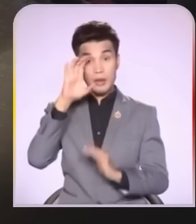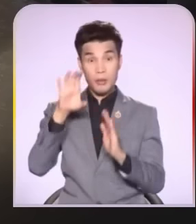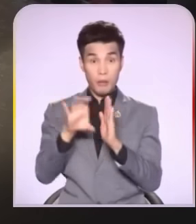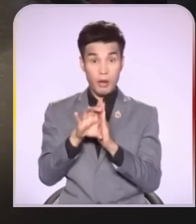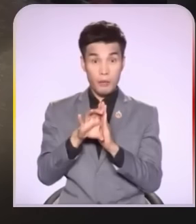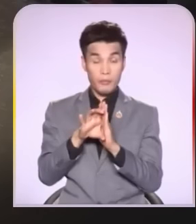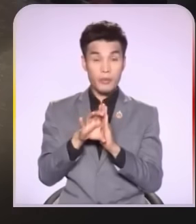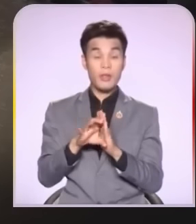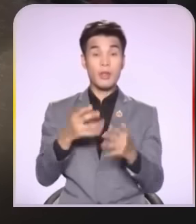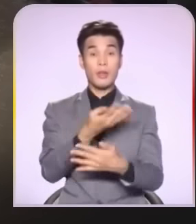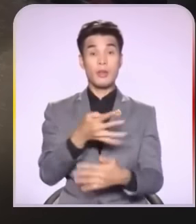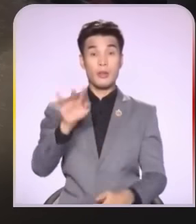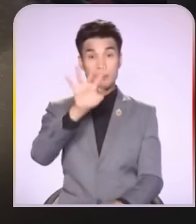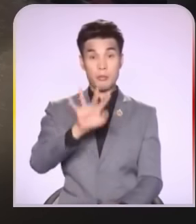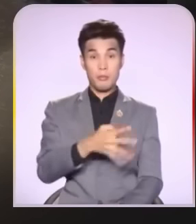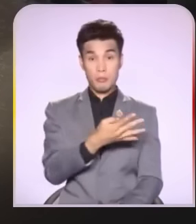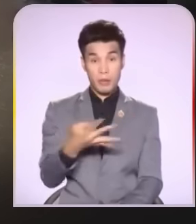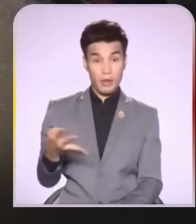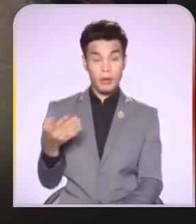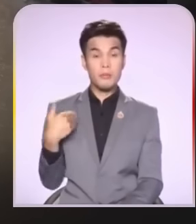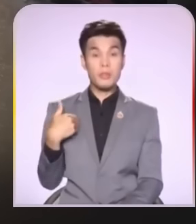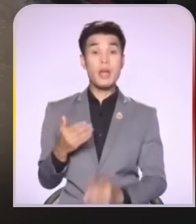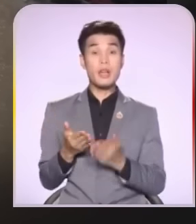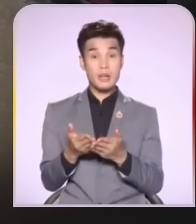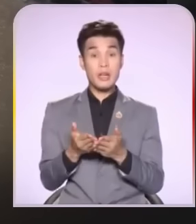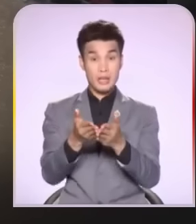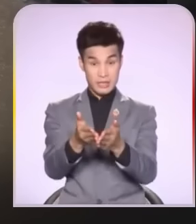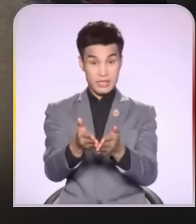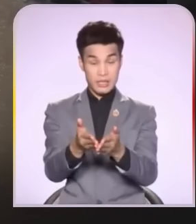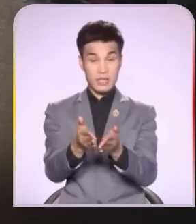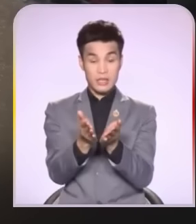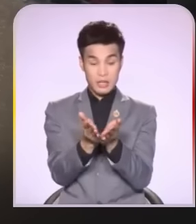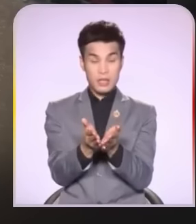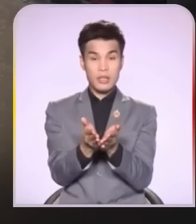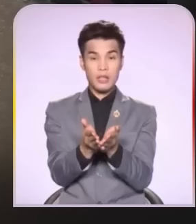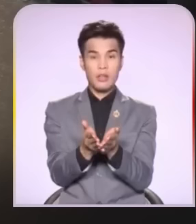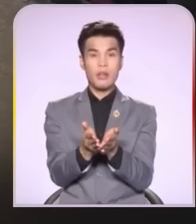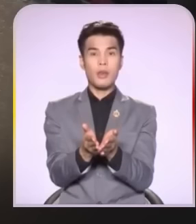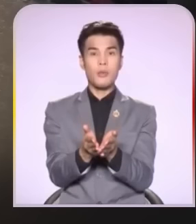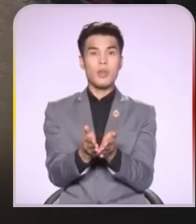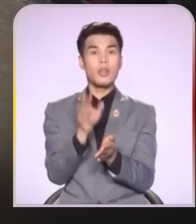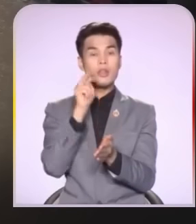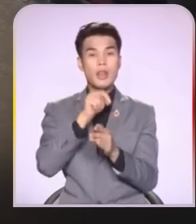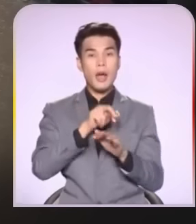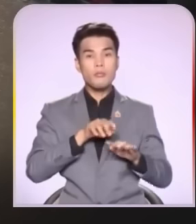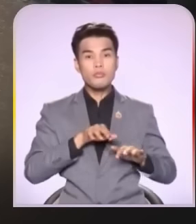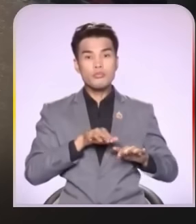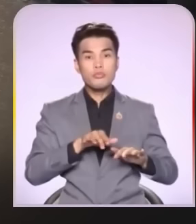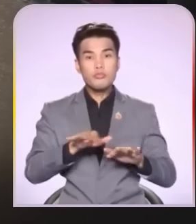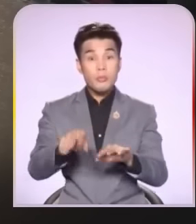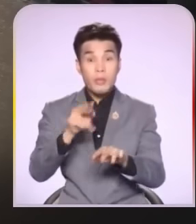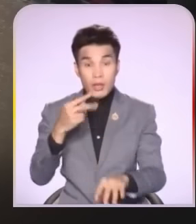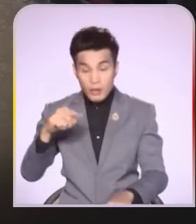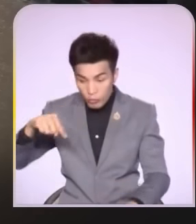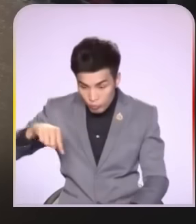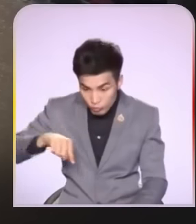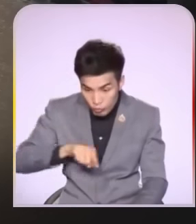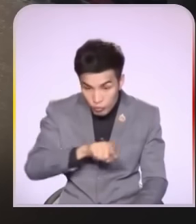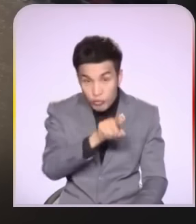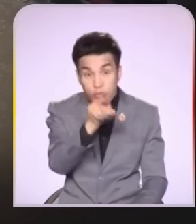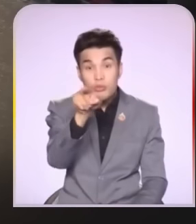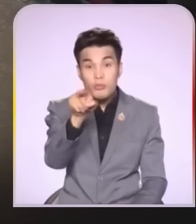อ่ะภาพแผนที่เมื่อกี้อีกสักครั้งนึงเรือลำเนี้ยจะแบบเหมือนทวนกระแสน้ำขึ้นไปเห็นลูกศรมั้ยคะเห็นลูกศรสีเขียว